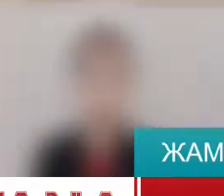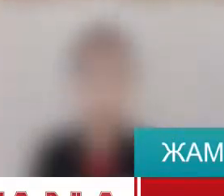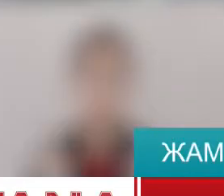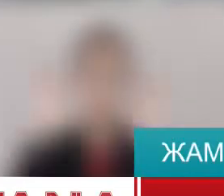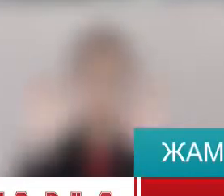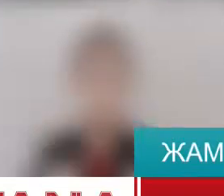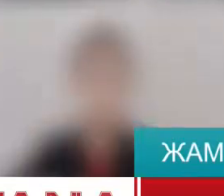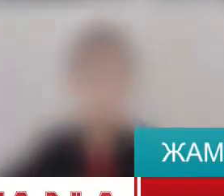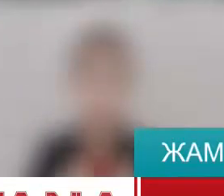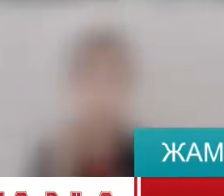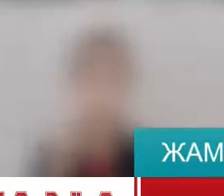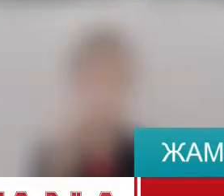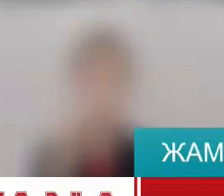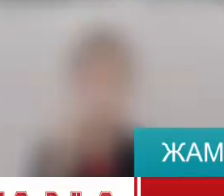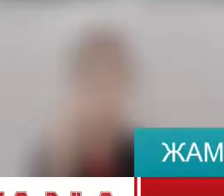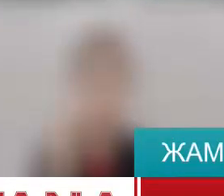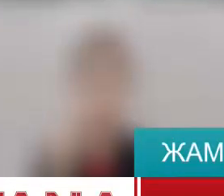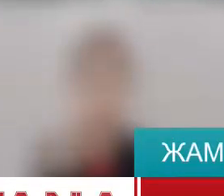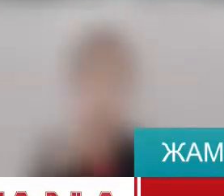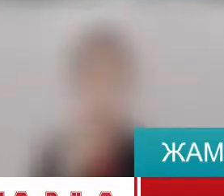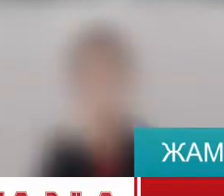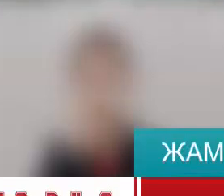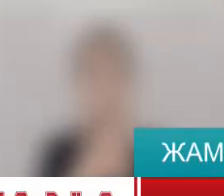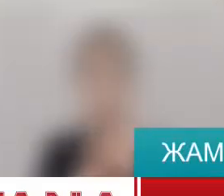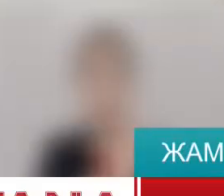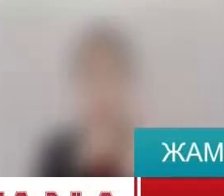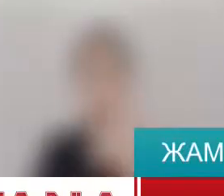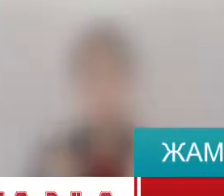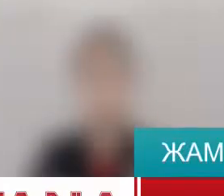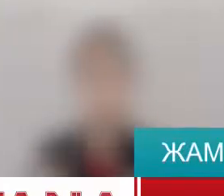материалдарды қайта өндеу бойынша 19 заңсыз цех жойылды. Ондаған тонна кен тәркіленді.